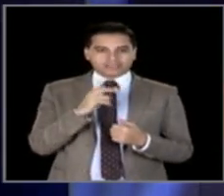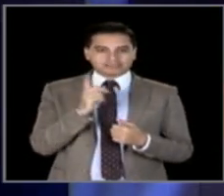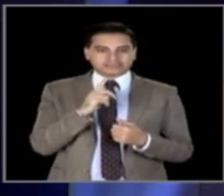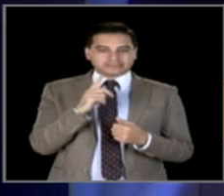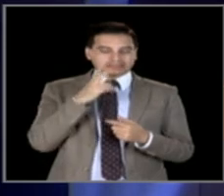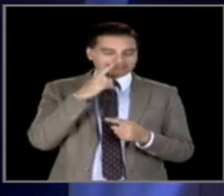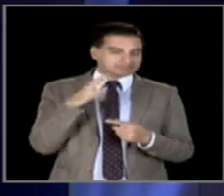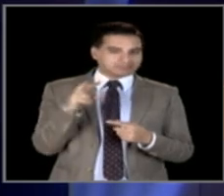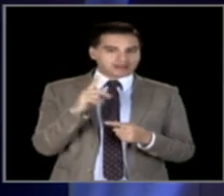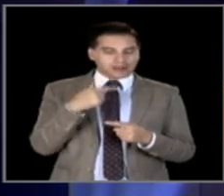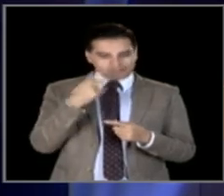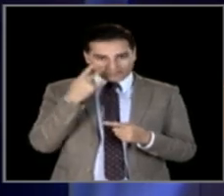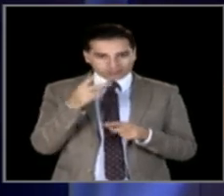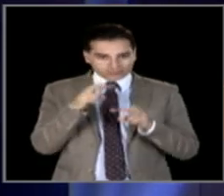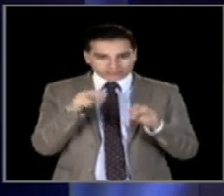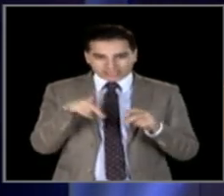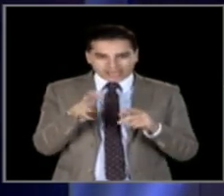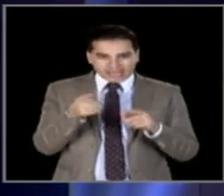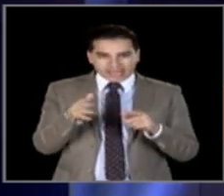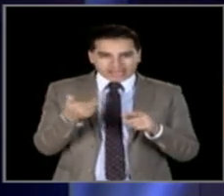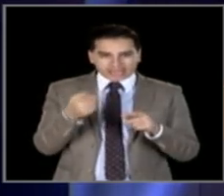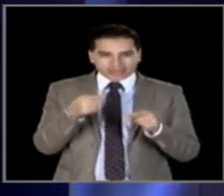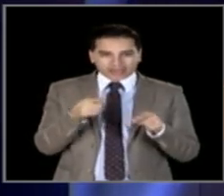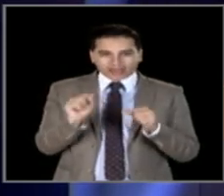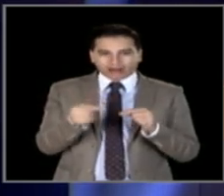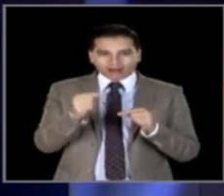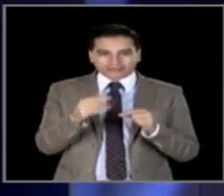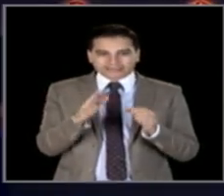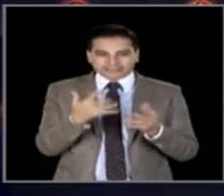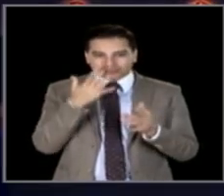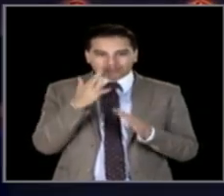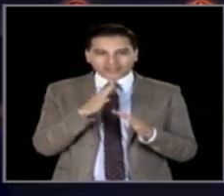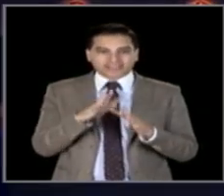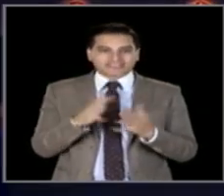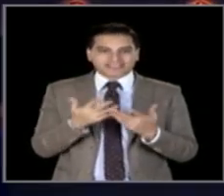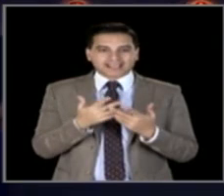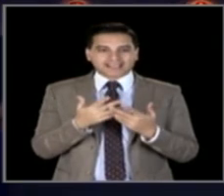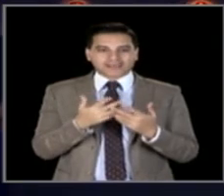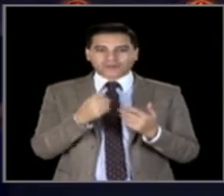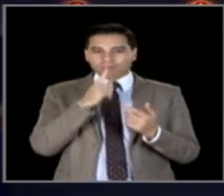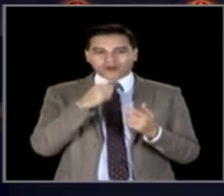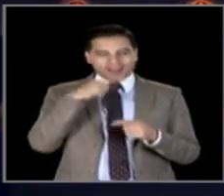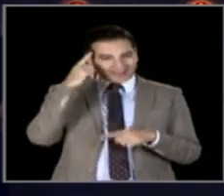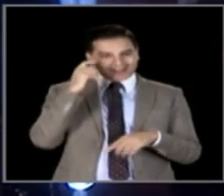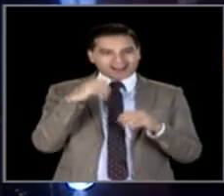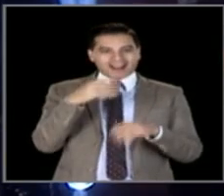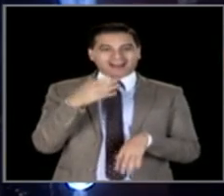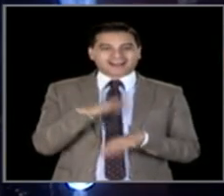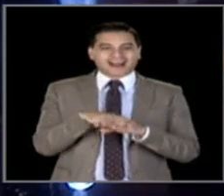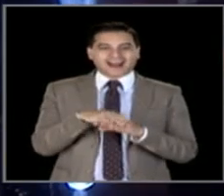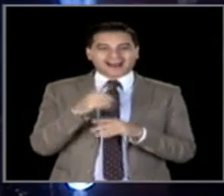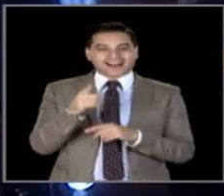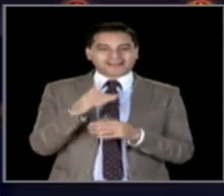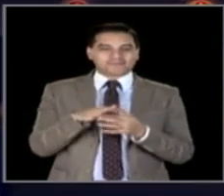مش هبص، لا عادي ببص واتفرج واحب اشوف ده، يعني الخياطه ازاي، شكله عامل ازاي. يعني والله قلقان من مدرسة الرفاعة، أنا